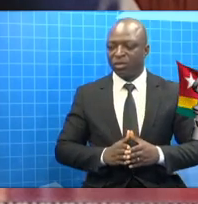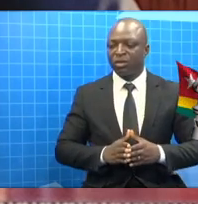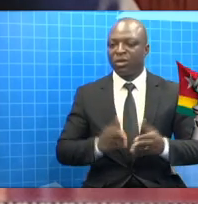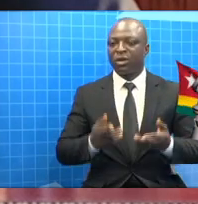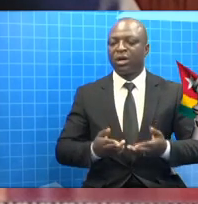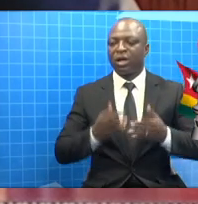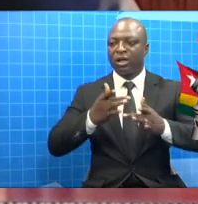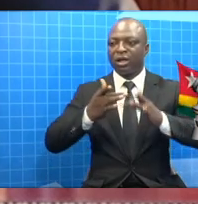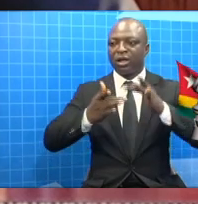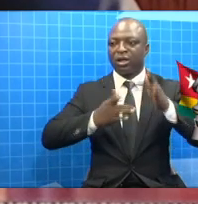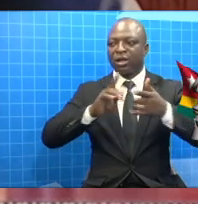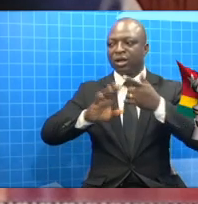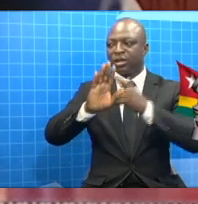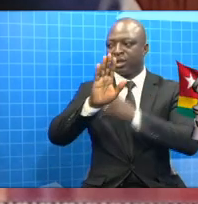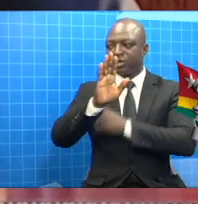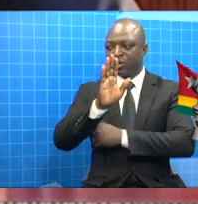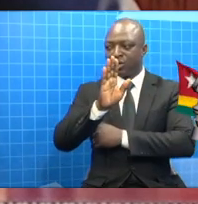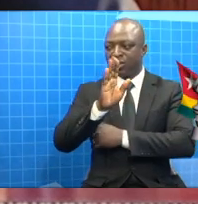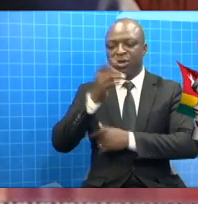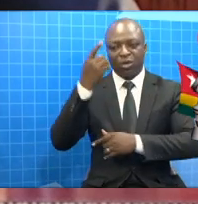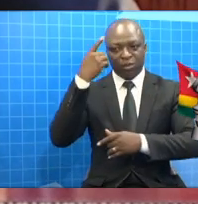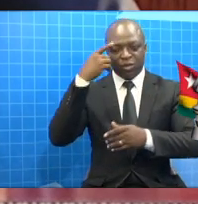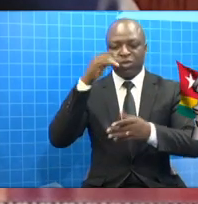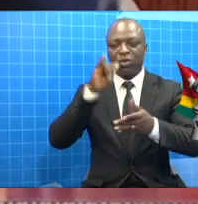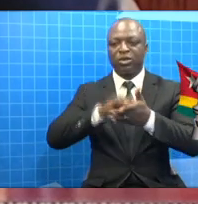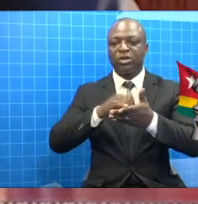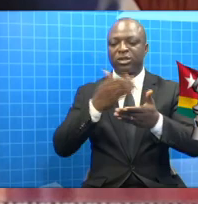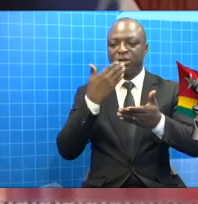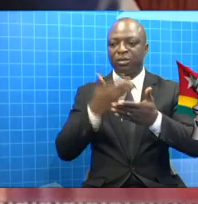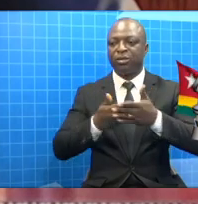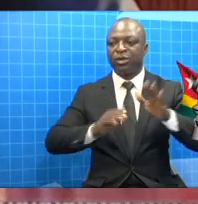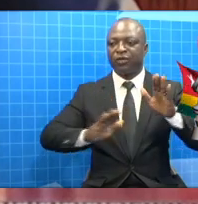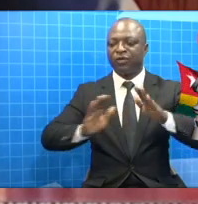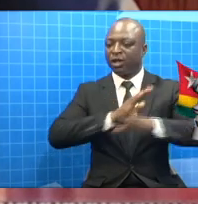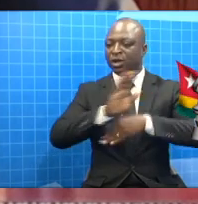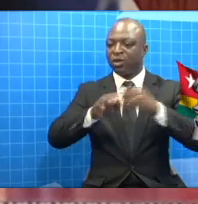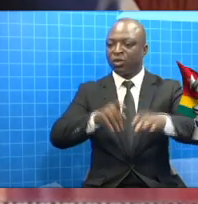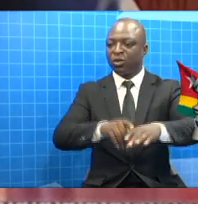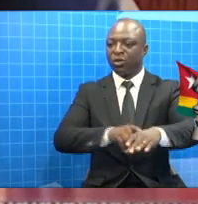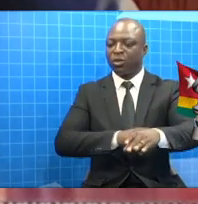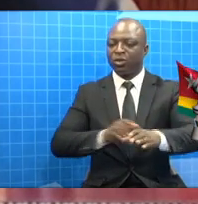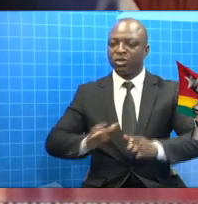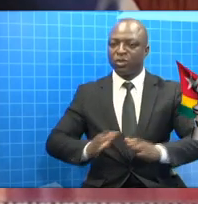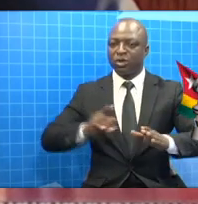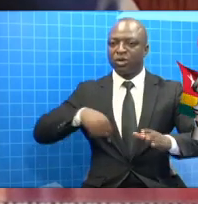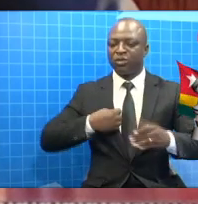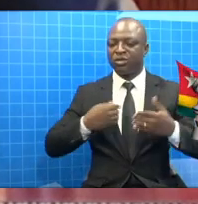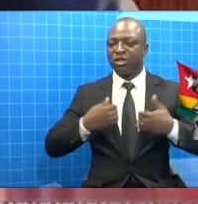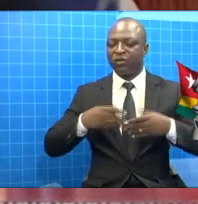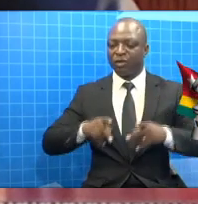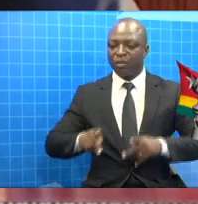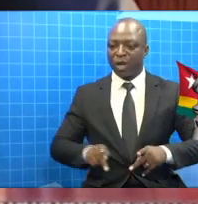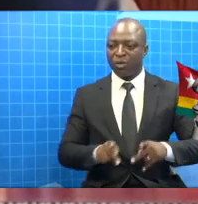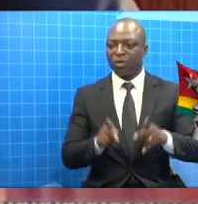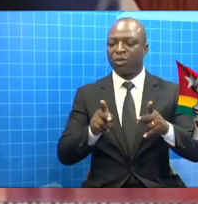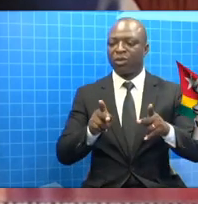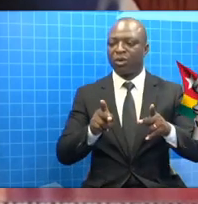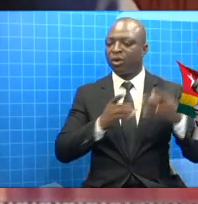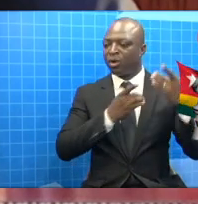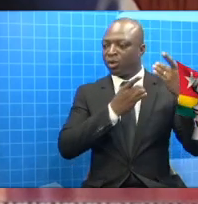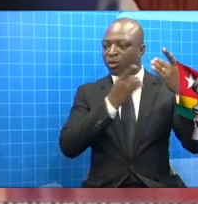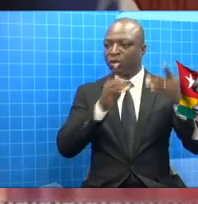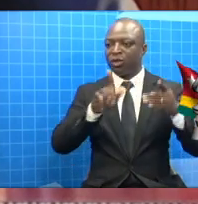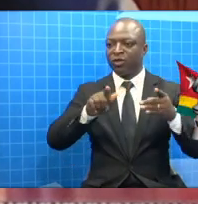rendre grâce à Dieu pour ses bienfaits tout au long du chemin que nous avons parcouru depuis